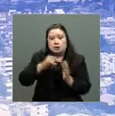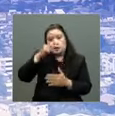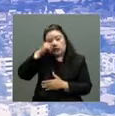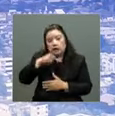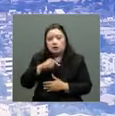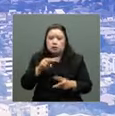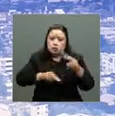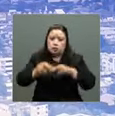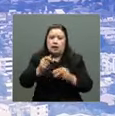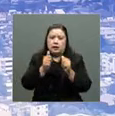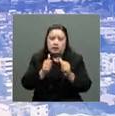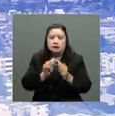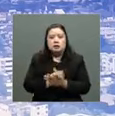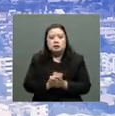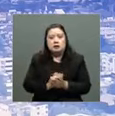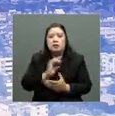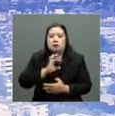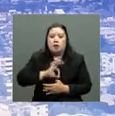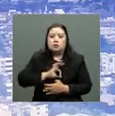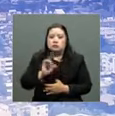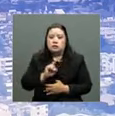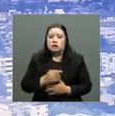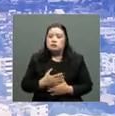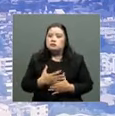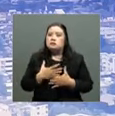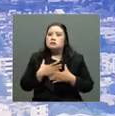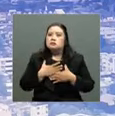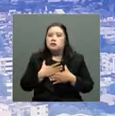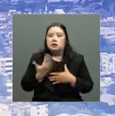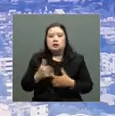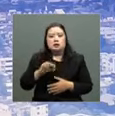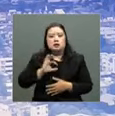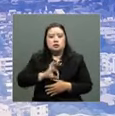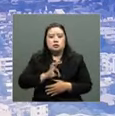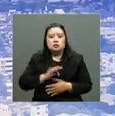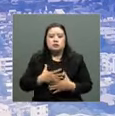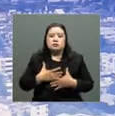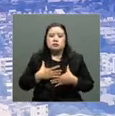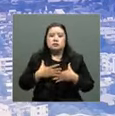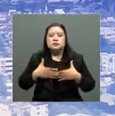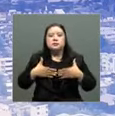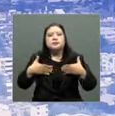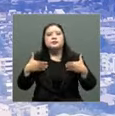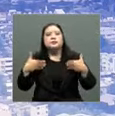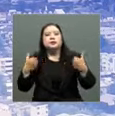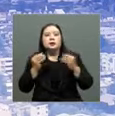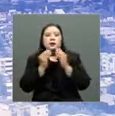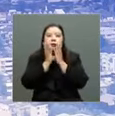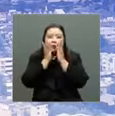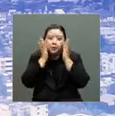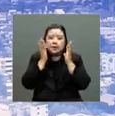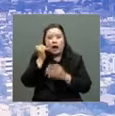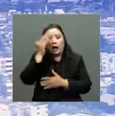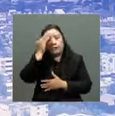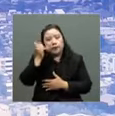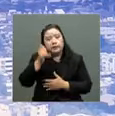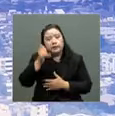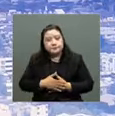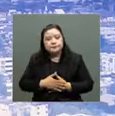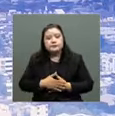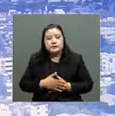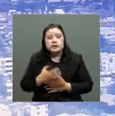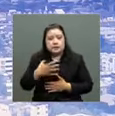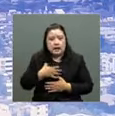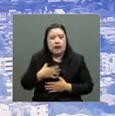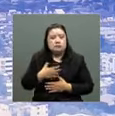ทำอะไรกันอย่างนี้อย่างนี้แหละฮะเป็นความรู้สึกที่ดีพูดแล้วก็แหมมีความอิ่มเอมกันในช่วงของความทุกข์ยากอย่างนี้อย